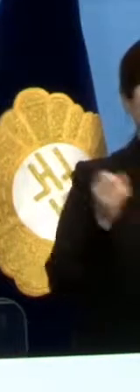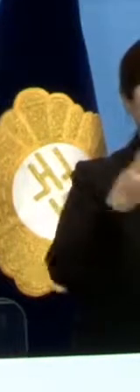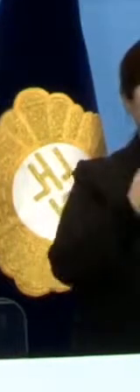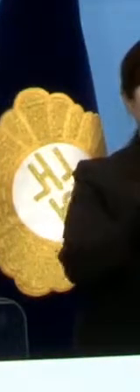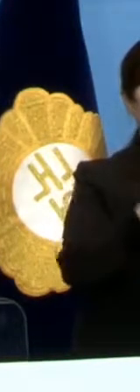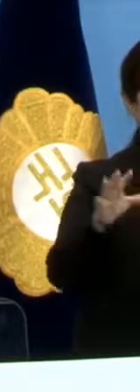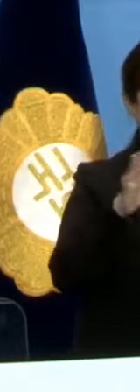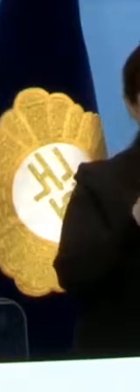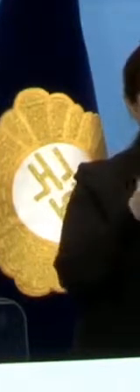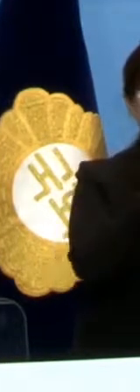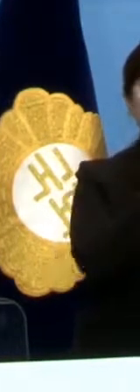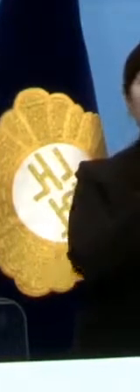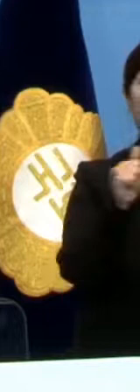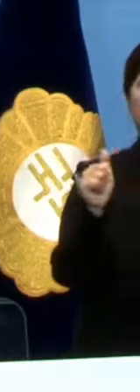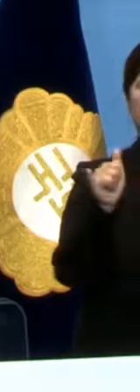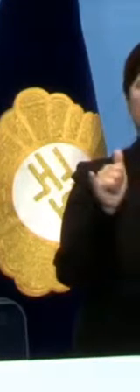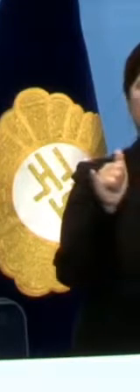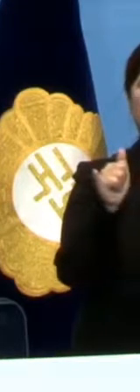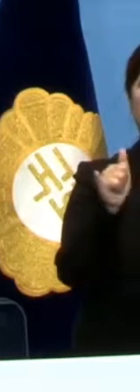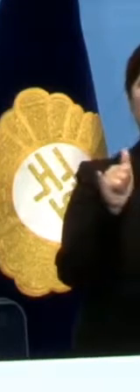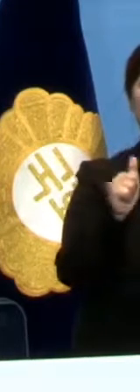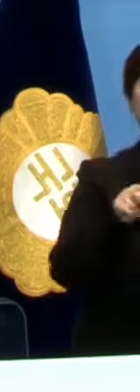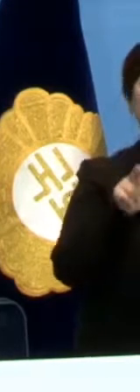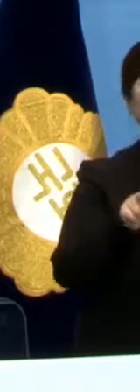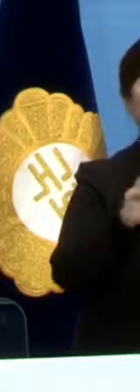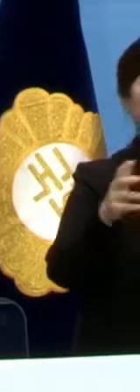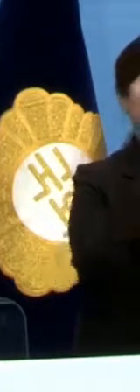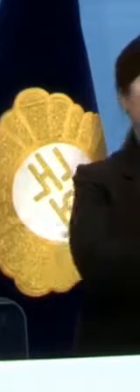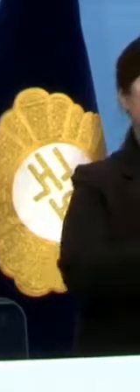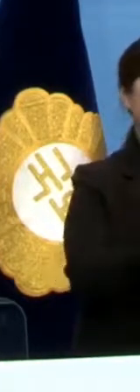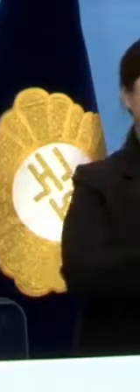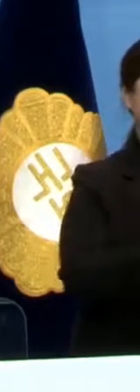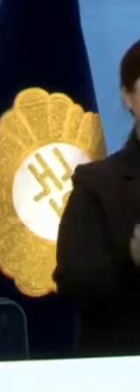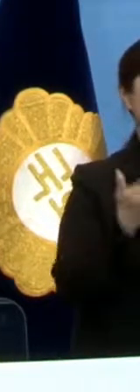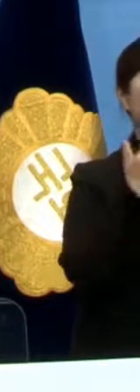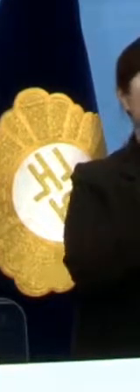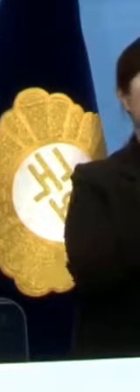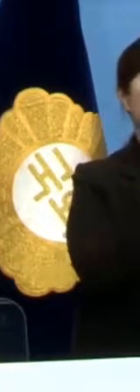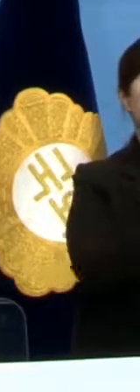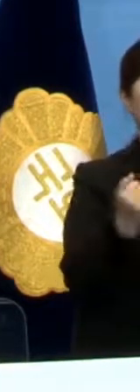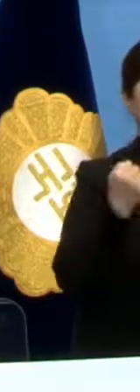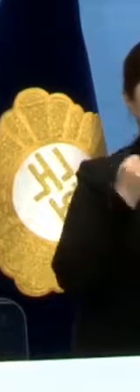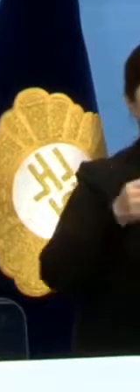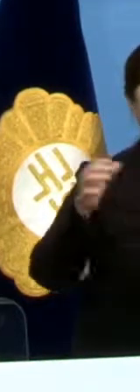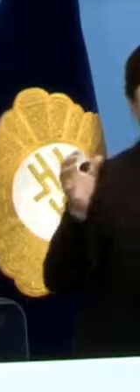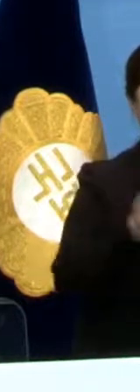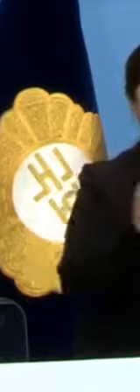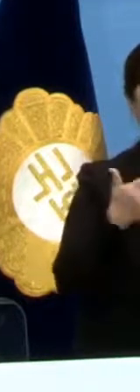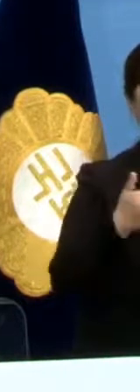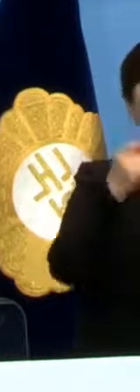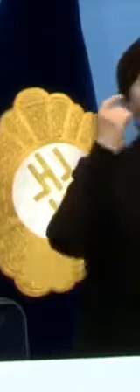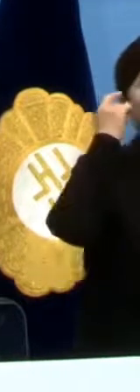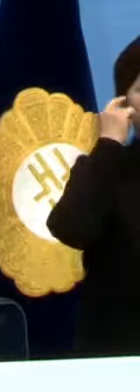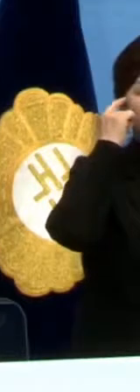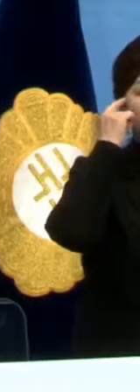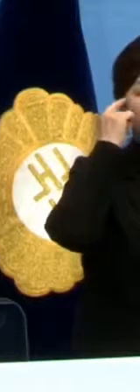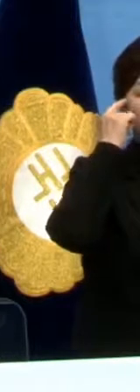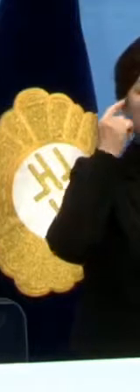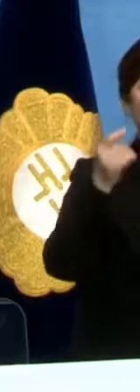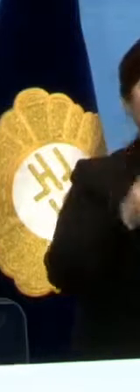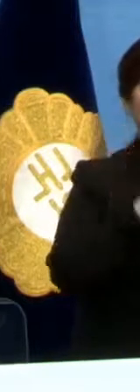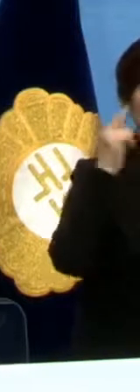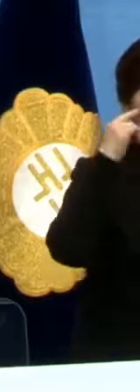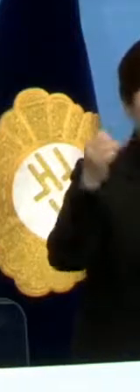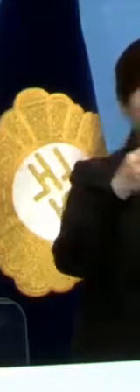연구에 있는 우리 현역 의원들이 좀 힘을 좀 모아야 되겠다 그런